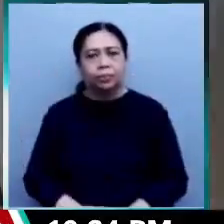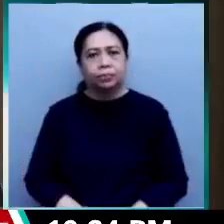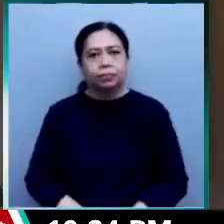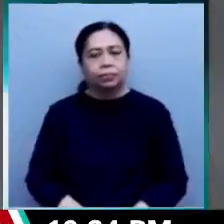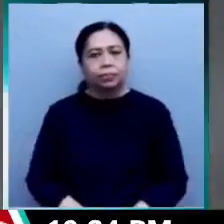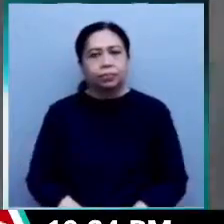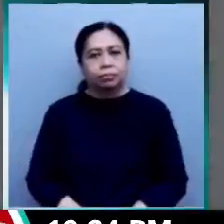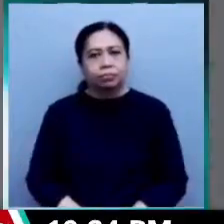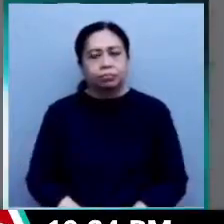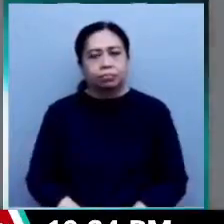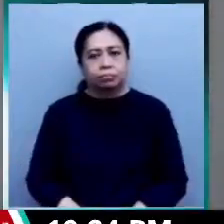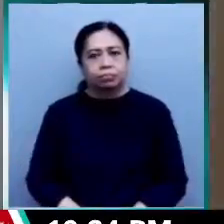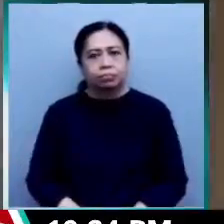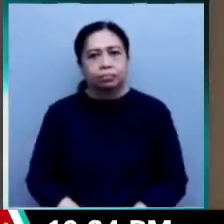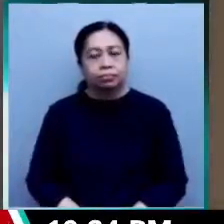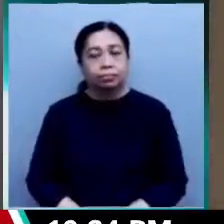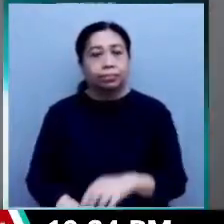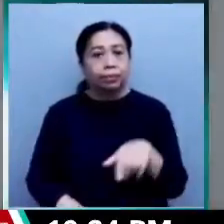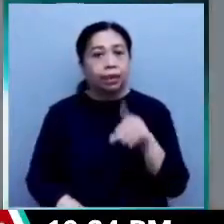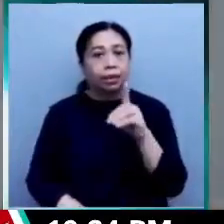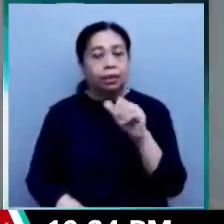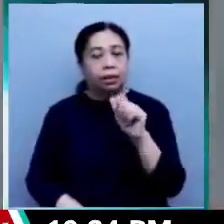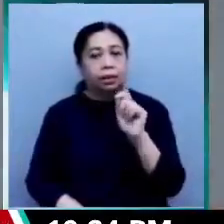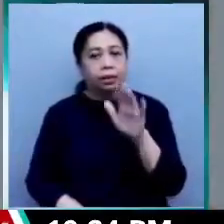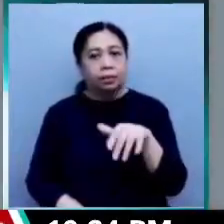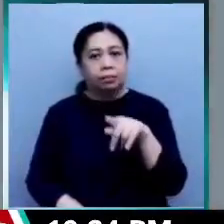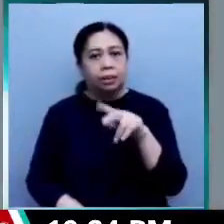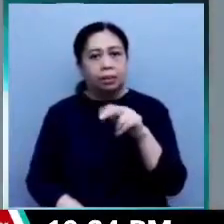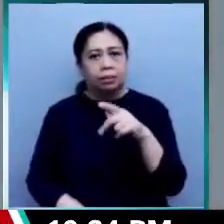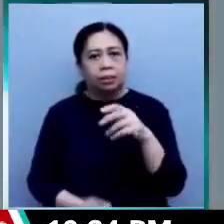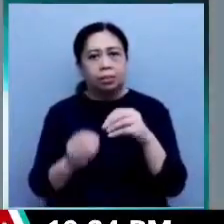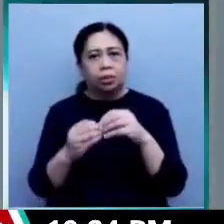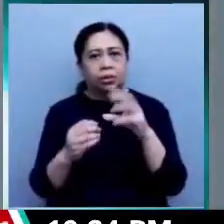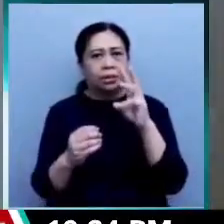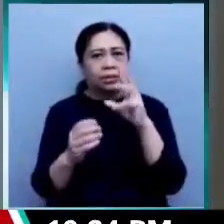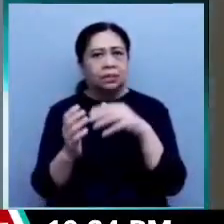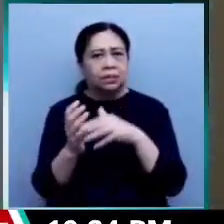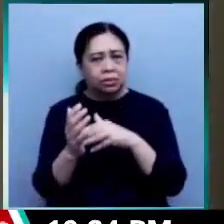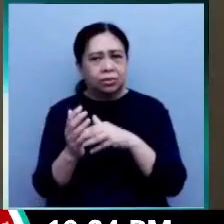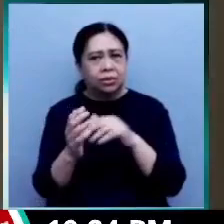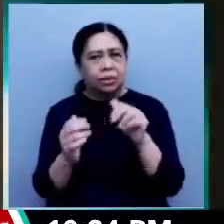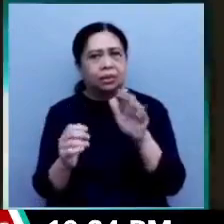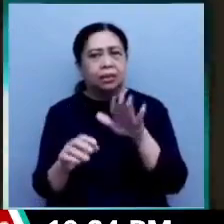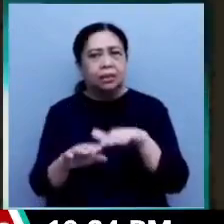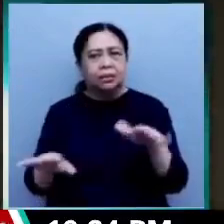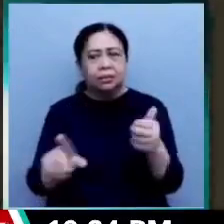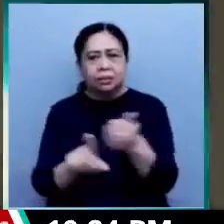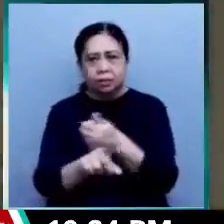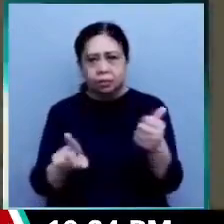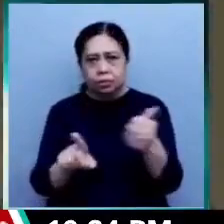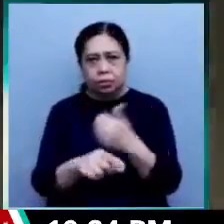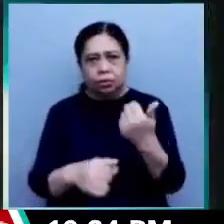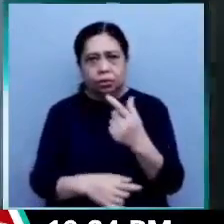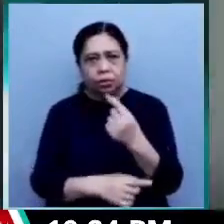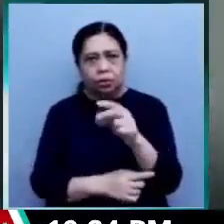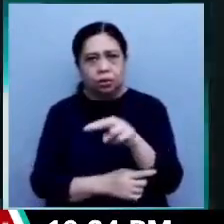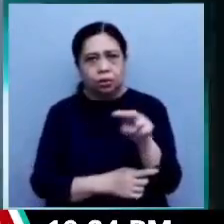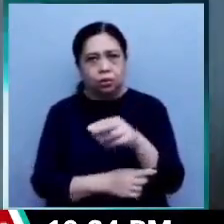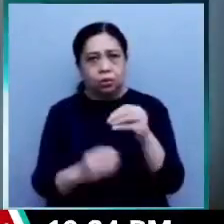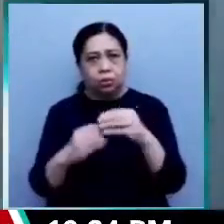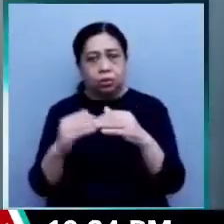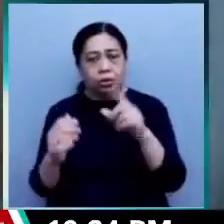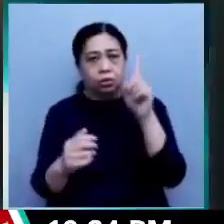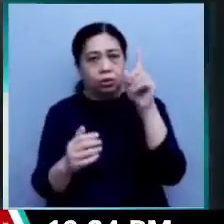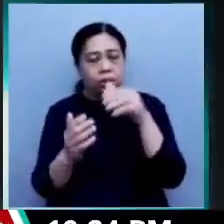mga datos ng PNP may mahigit kaso ng child abuse itong 2022 at sa mahigit batang